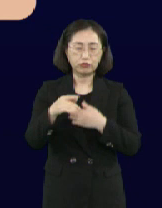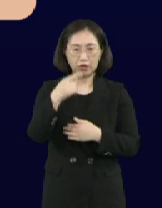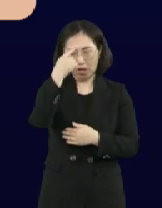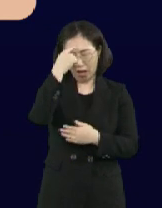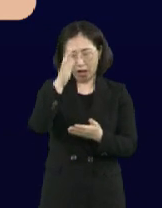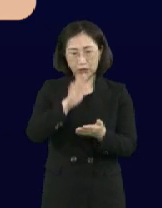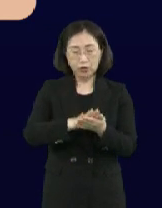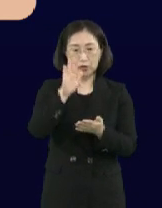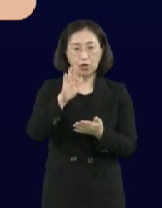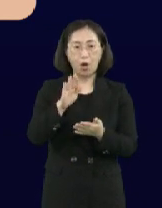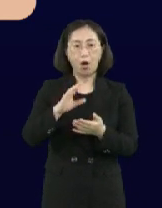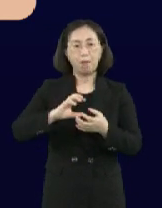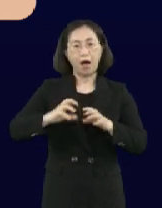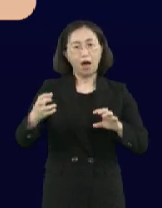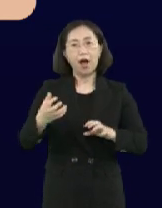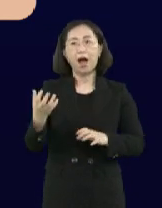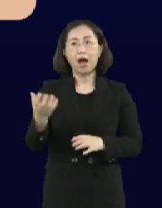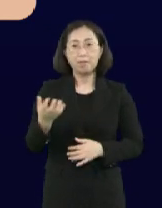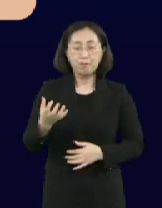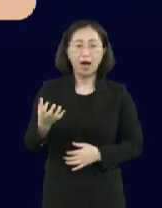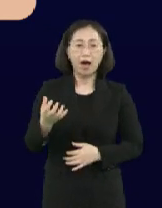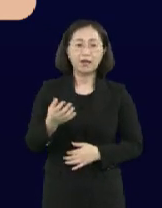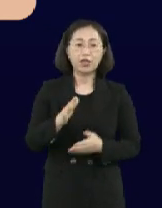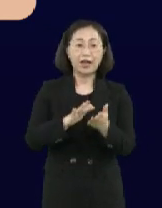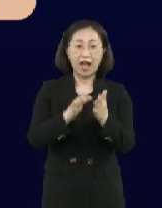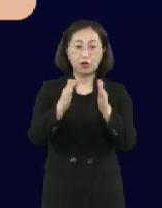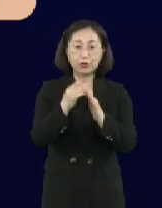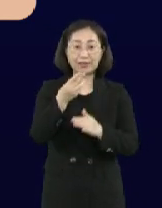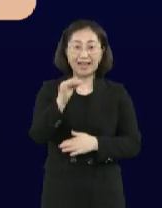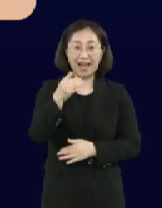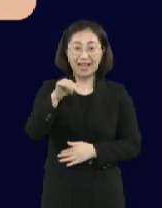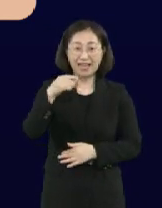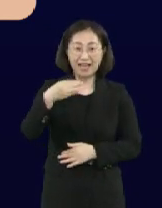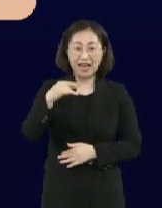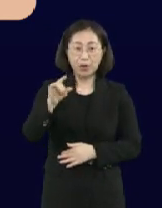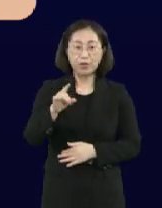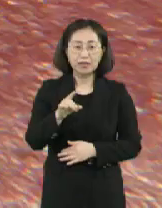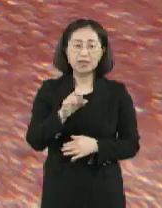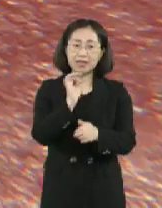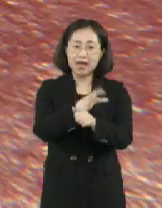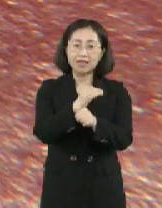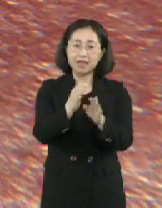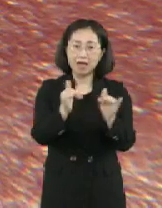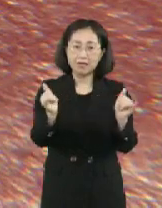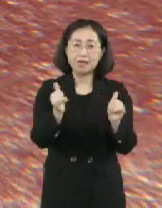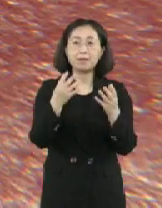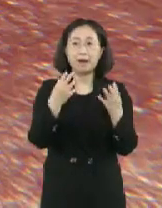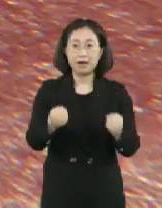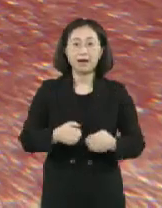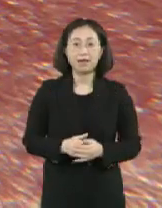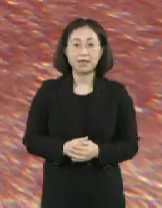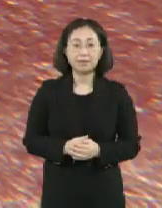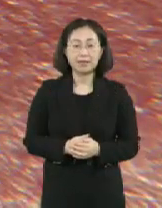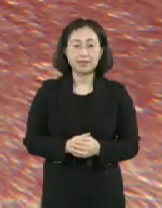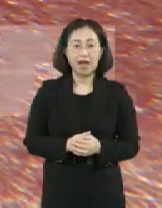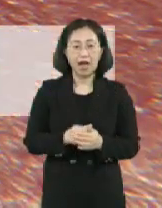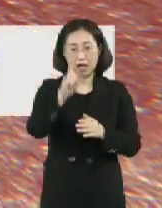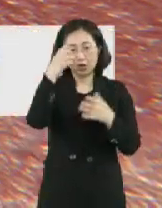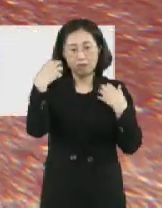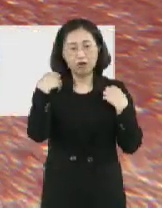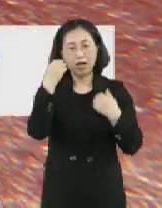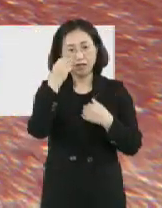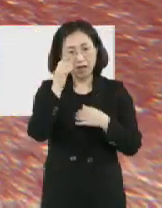근육통 등 증상 발현이 이어지면서 약국에는 타이레놀을 찾는 발길이 크게 늘었습니다. 정부가 이상 증상 발생